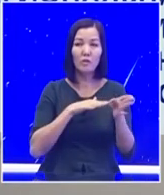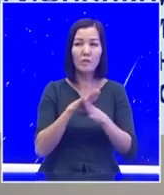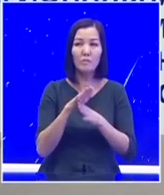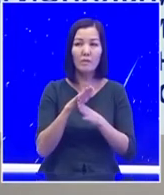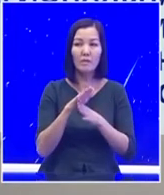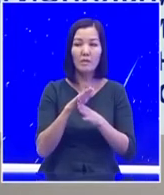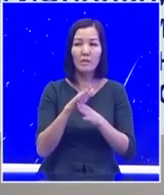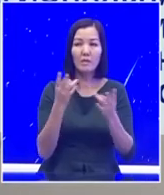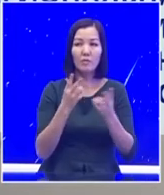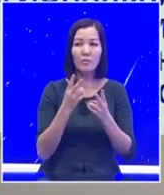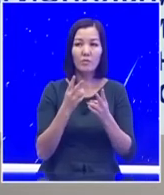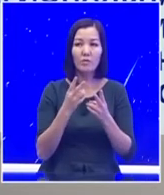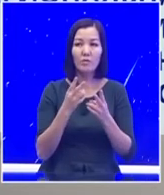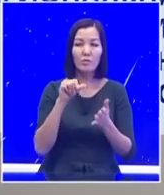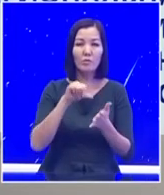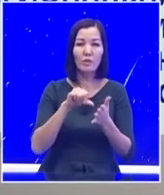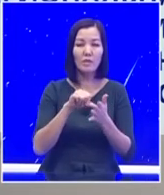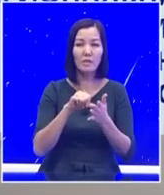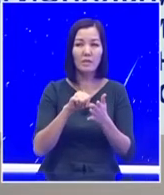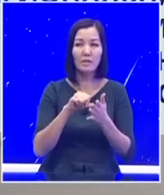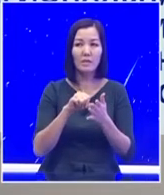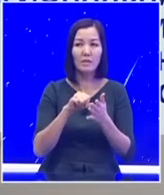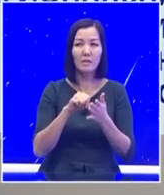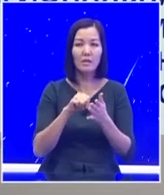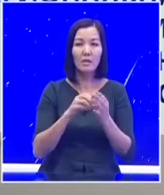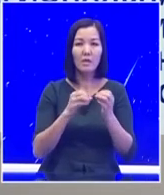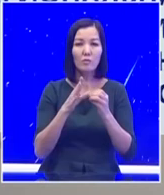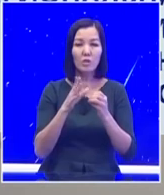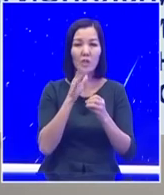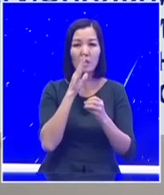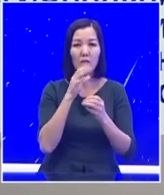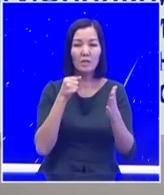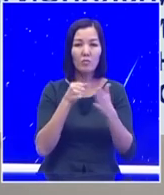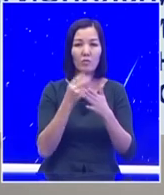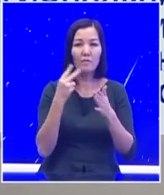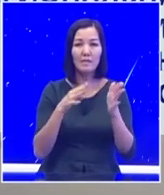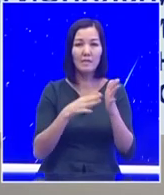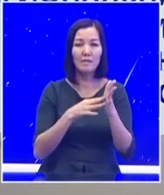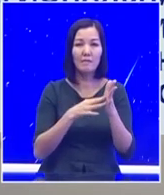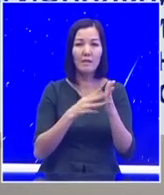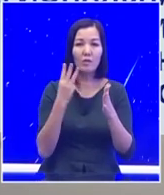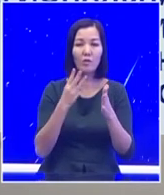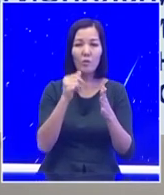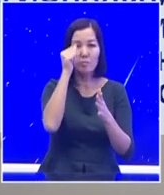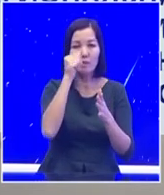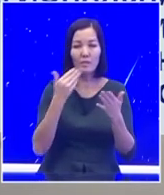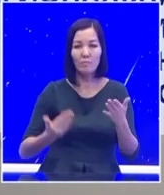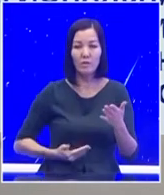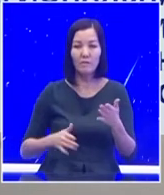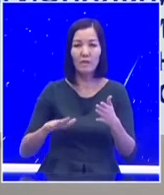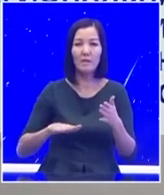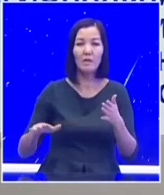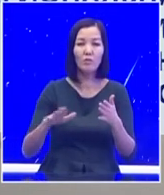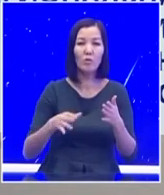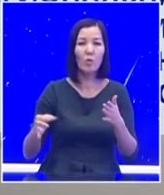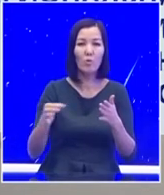5 участников, обязательно от 14 до 29 лет. Обязательно не менее 3 месяцев проживания на территории области,